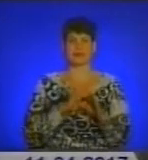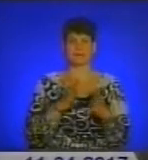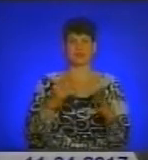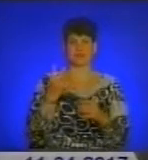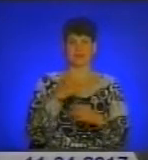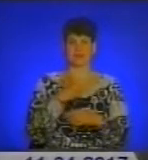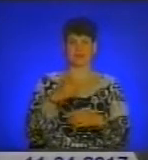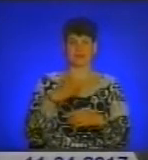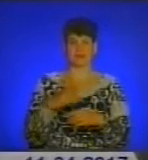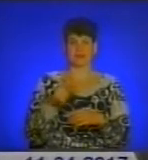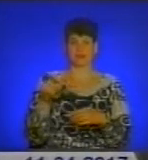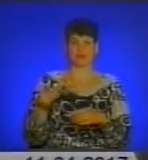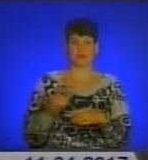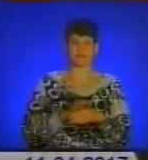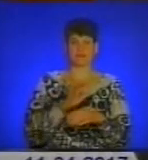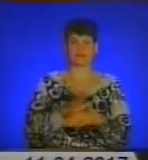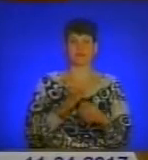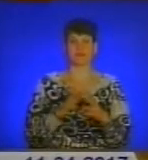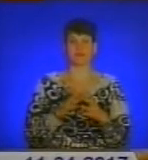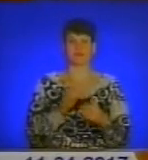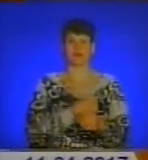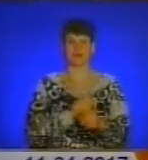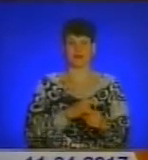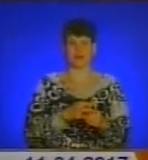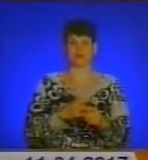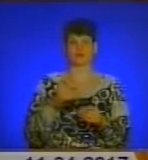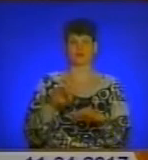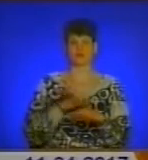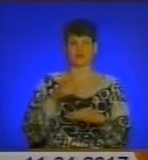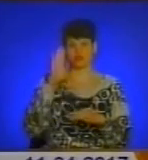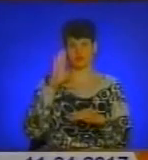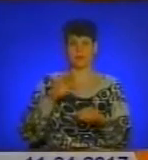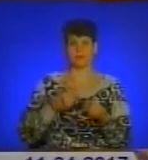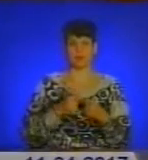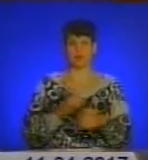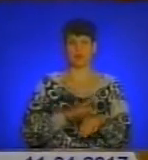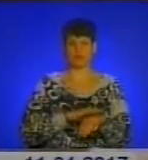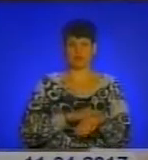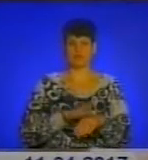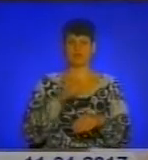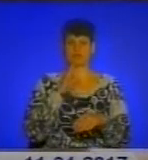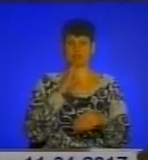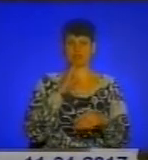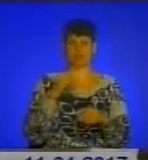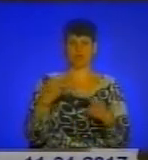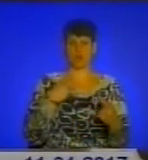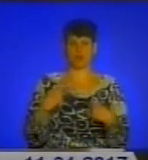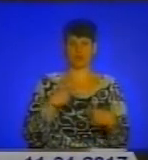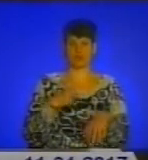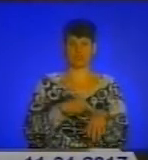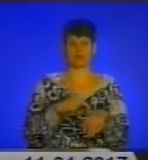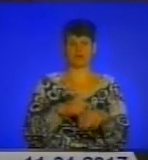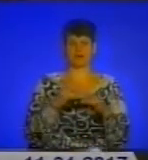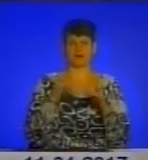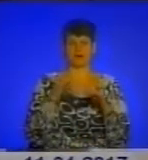2 хвилин. Мешканців села доправили до лікарні. У чоловіка медики констатували перелом руки, у жінки – колоті ріжучі рани на руках та